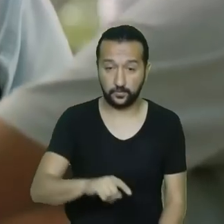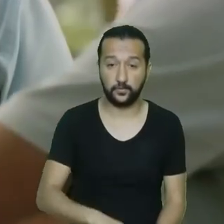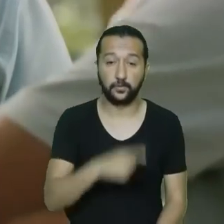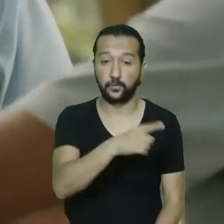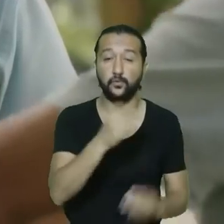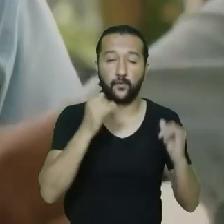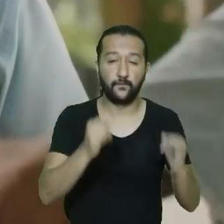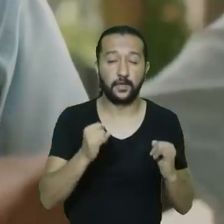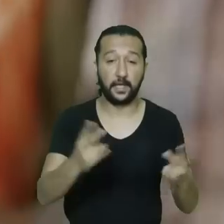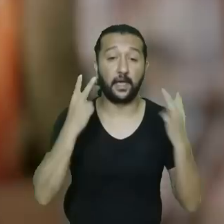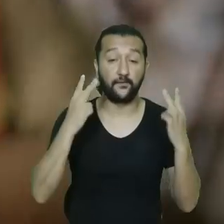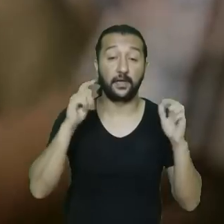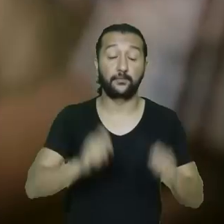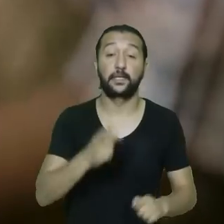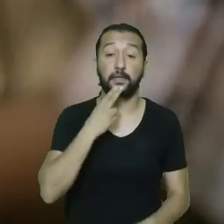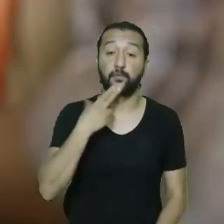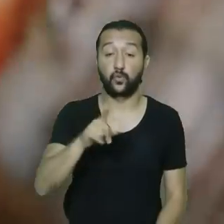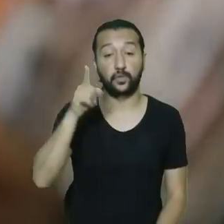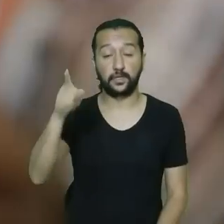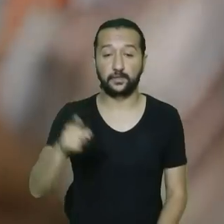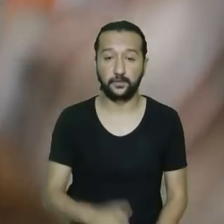musun? Çok fena hava atacağım hanım köyde.